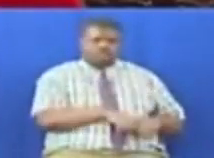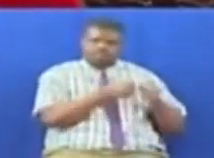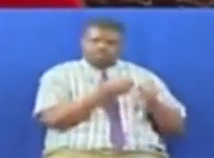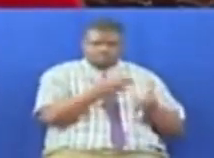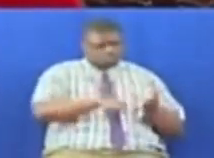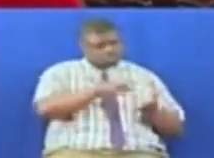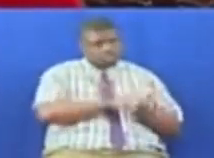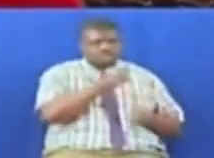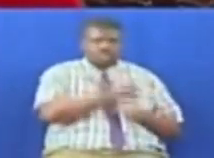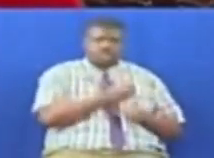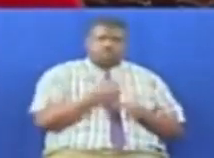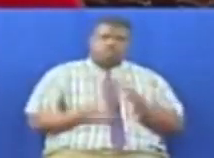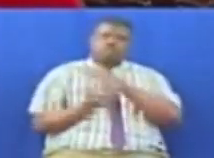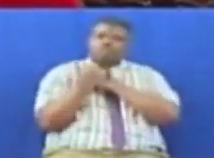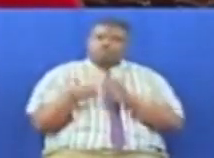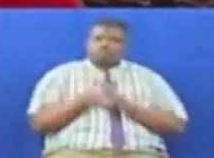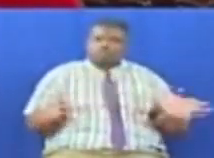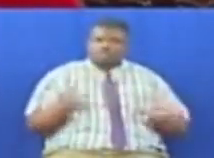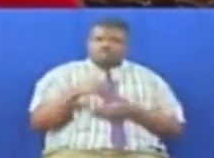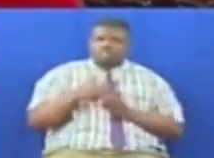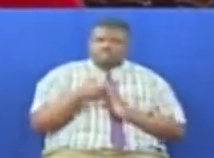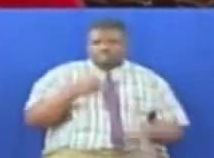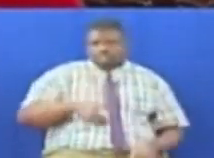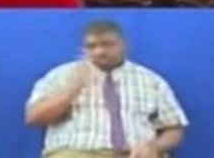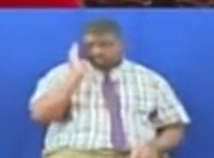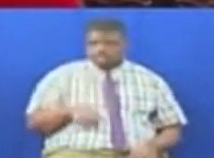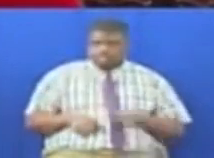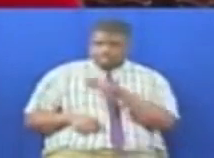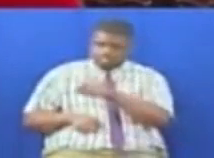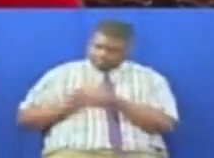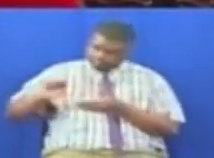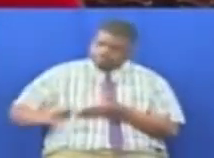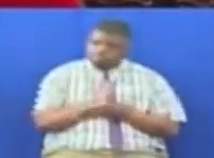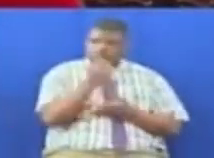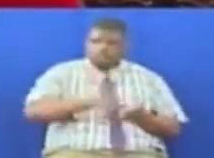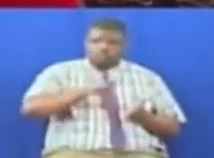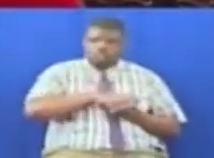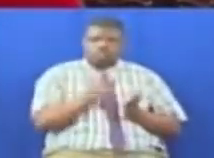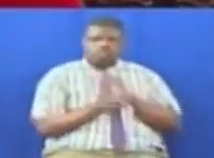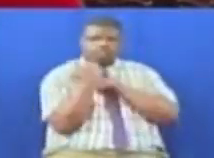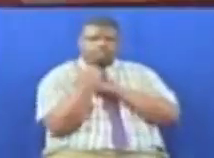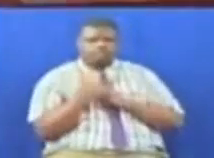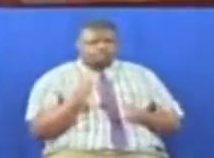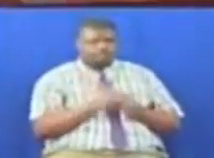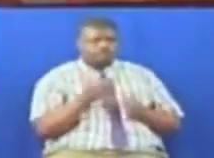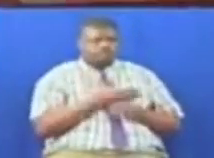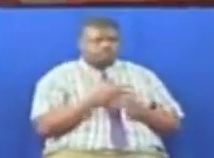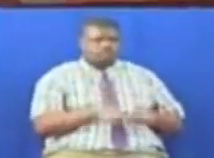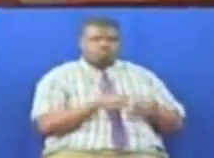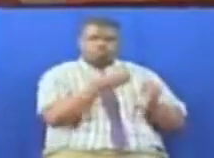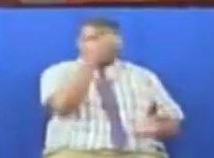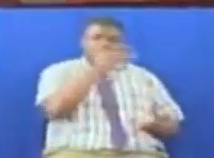kuongeza ufanisi, uwajibikaji na uwazi katika sekta ya umma. Kifungu hiki kinapaswa kufutwa kwa kuongeza uwajibikaji kwa matendo yanayohusu uvunjifu wa haki